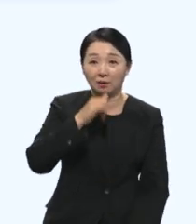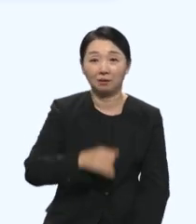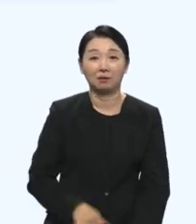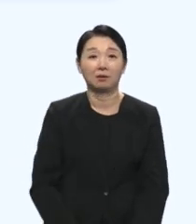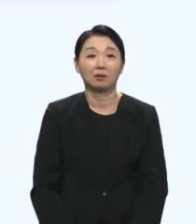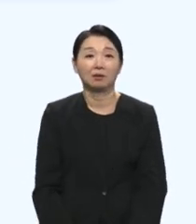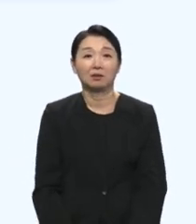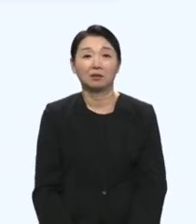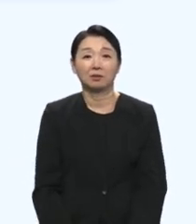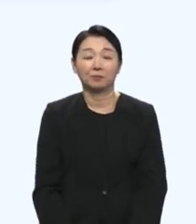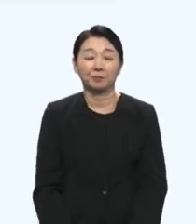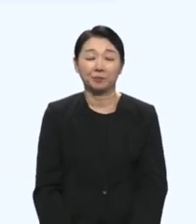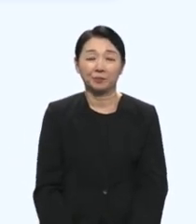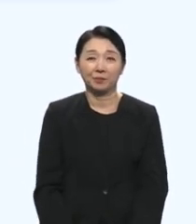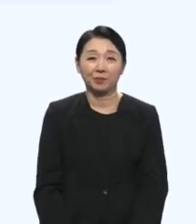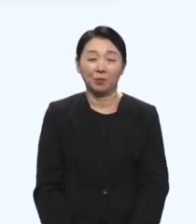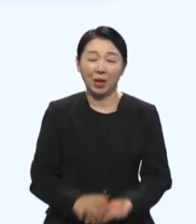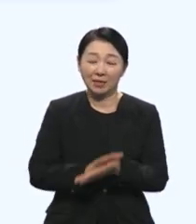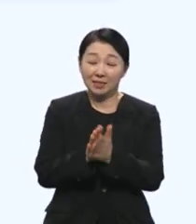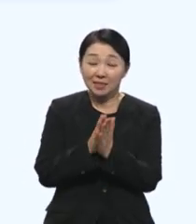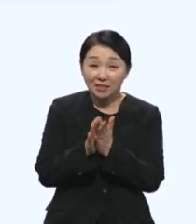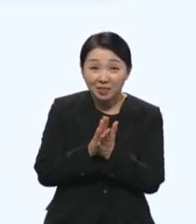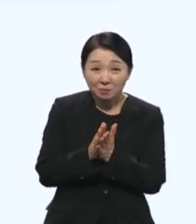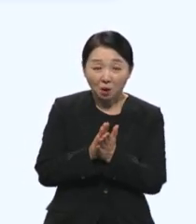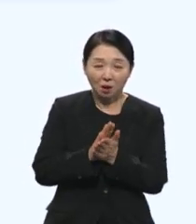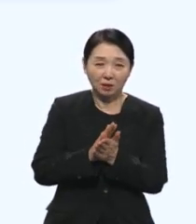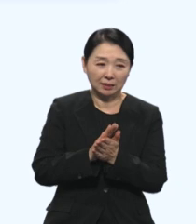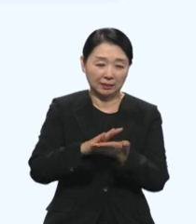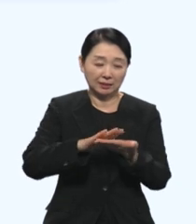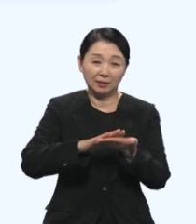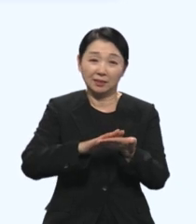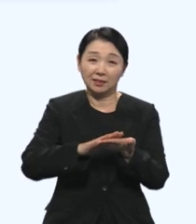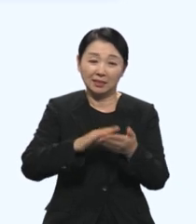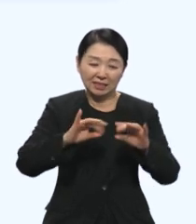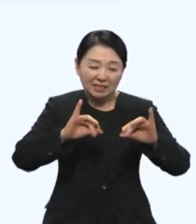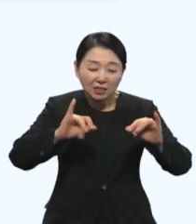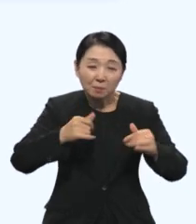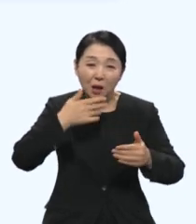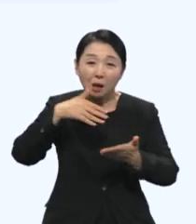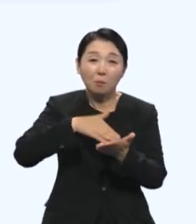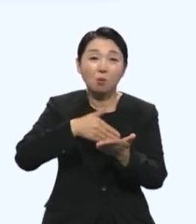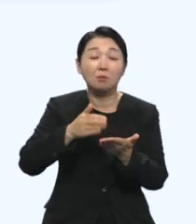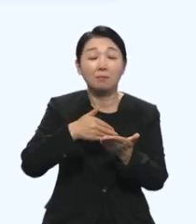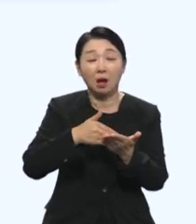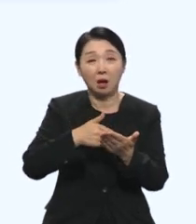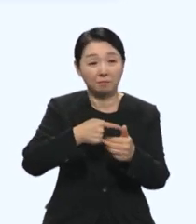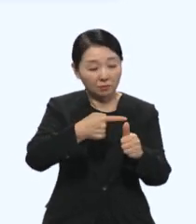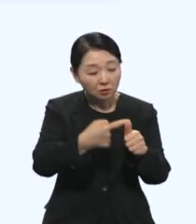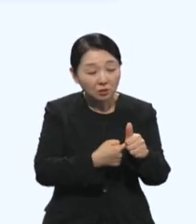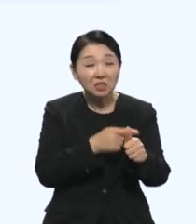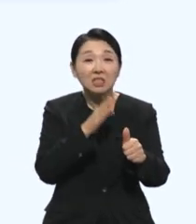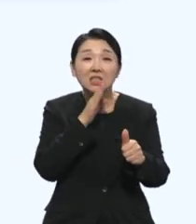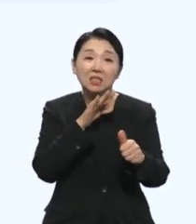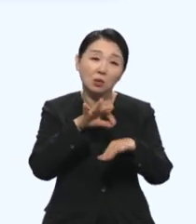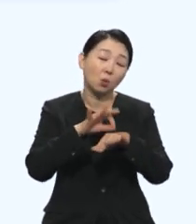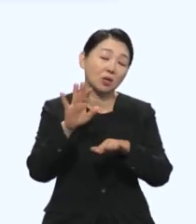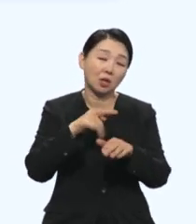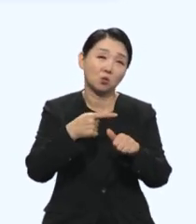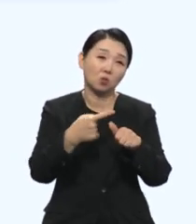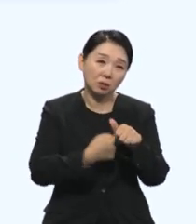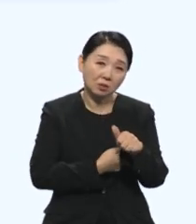휴게소 임실치즈 식물성 철판 불고기 볶음밥인데 이게 진짜 고기가 아니라 식물성 고기래요 이것들이